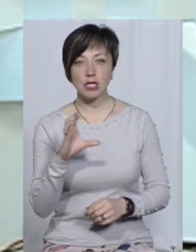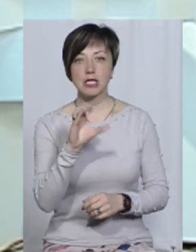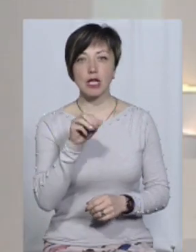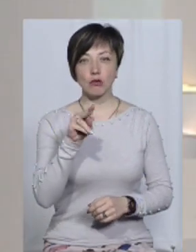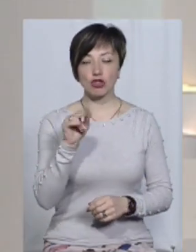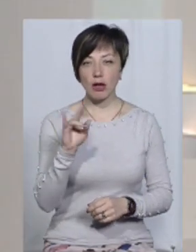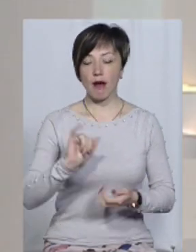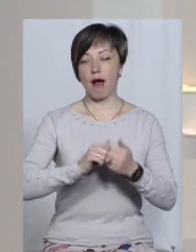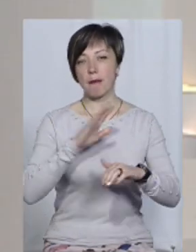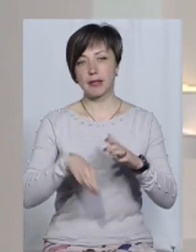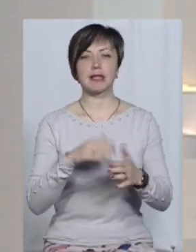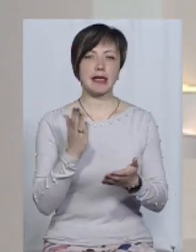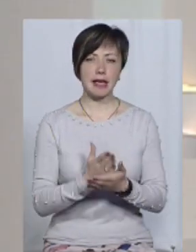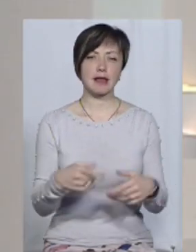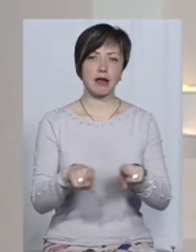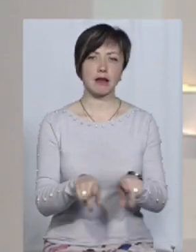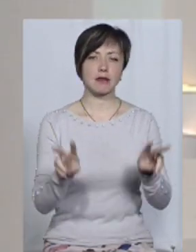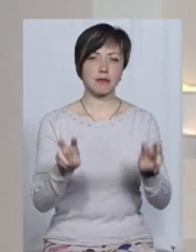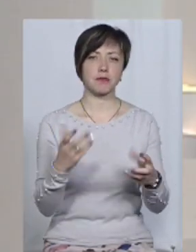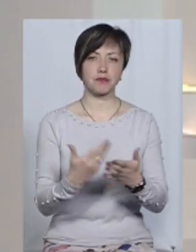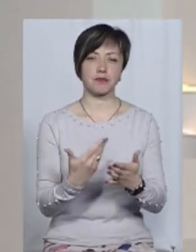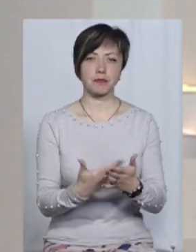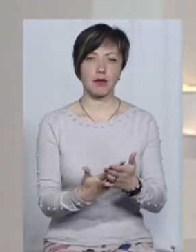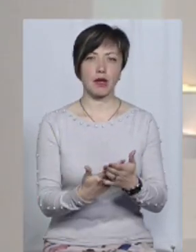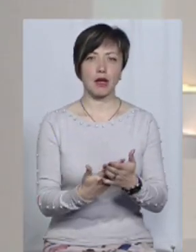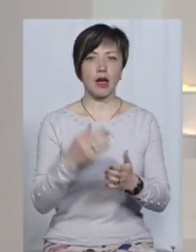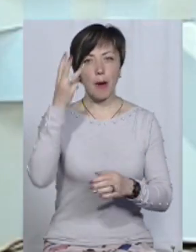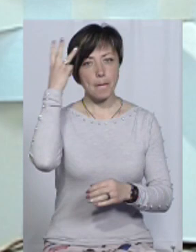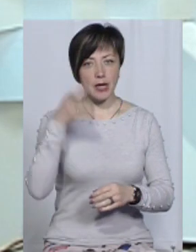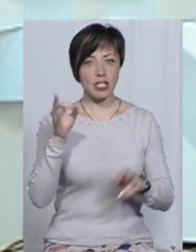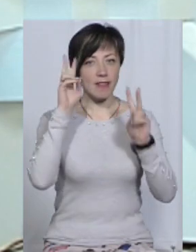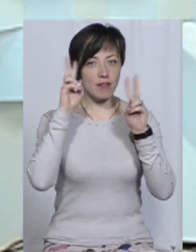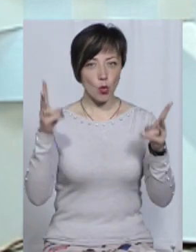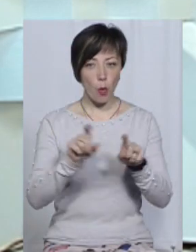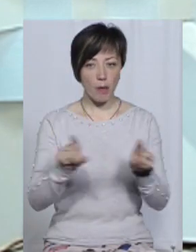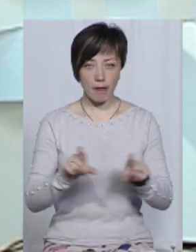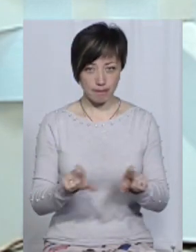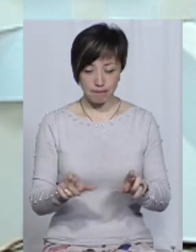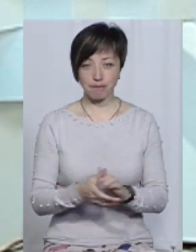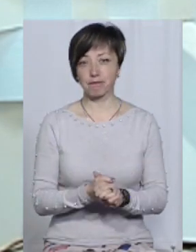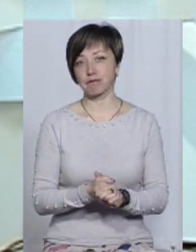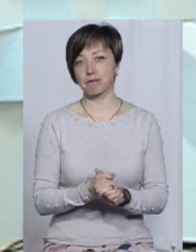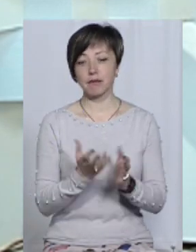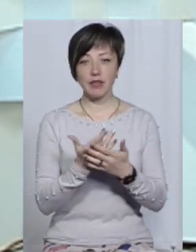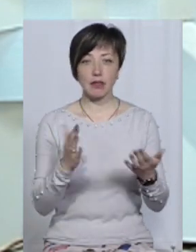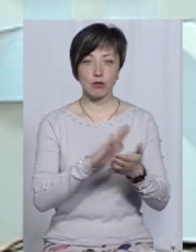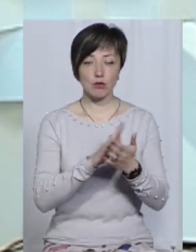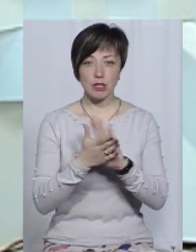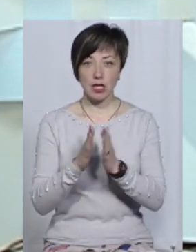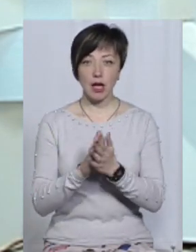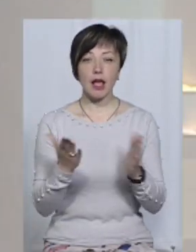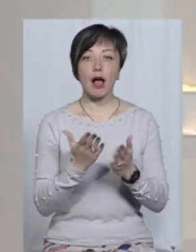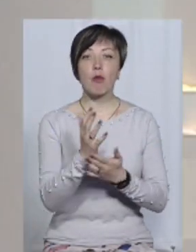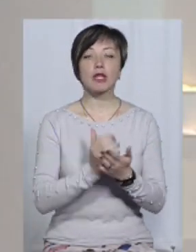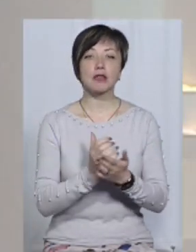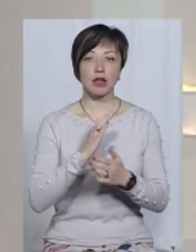ви вже згадували Кам'янець, да, є такі, як їх називають, скажімо так, Хмельниччина, невідомо такі об'єкти, да, от, вони в різному стані. От, от